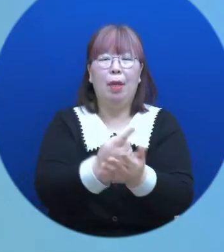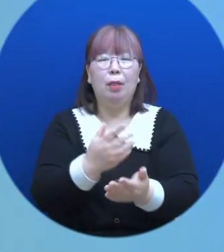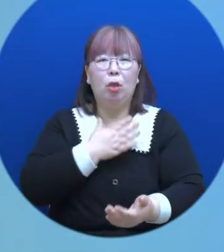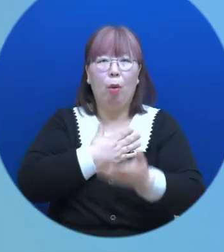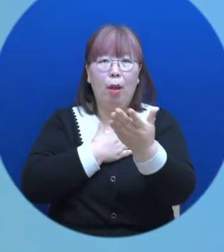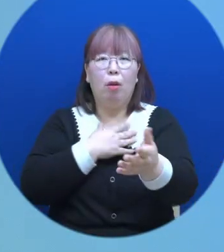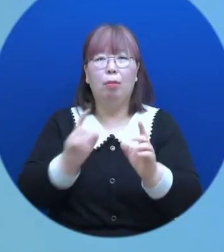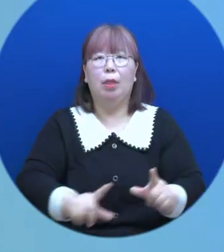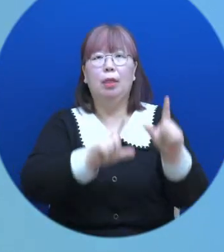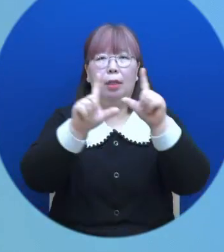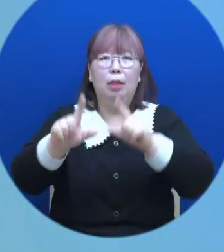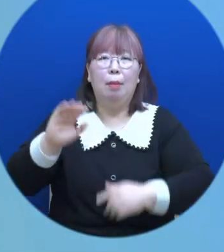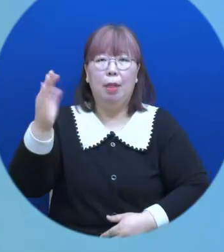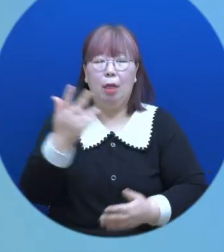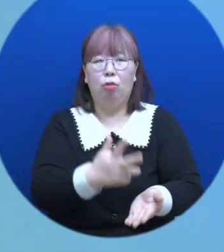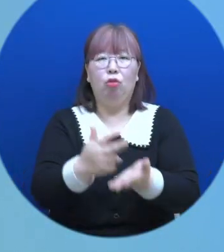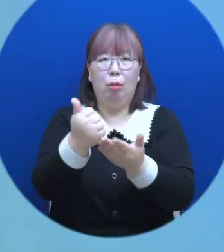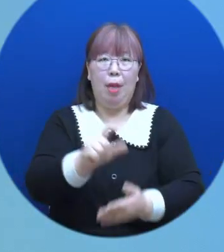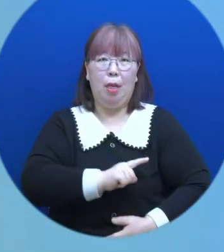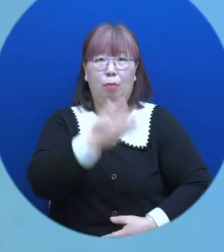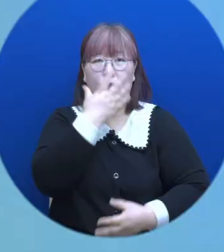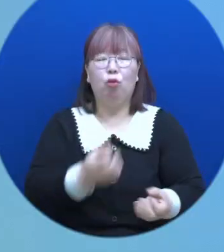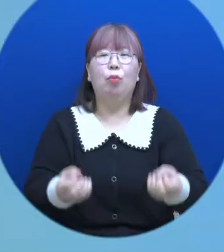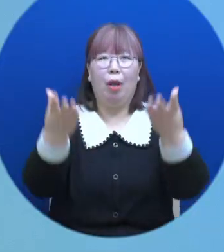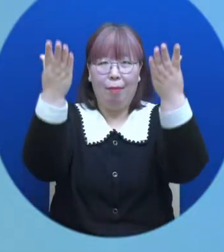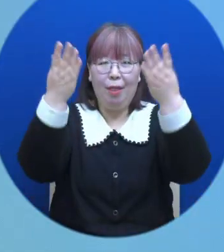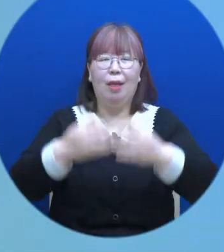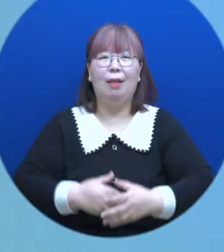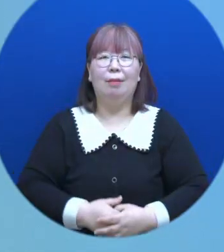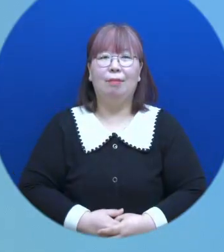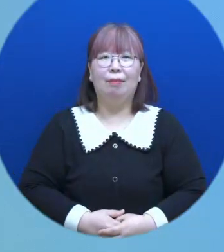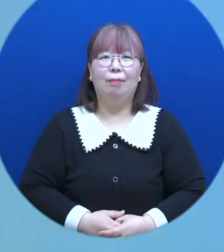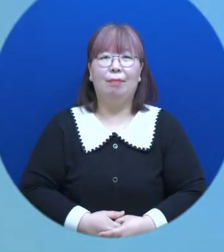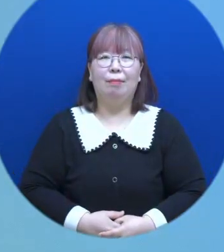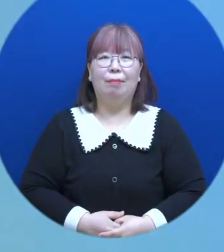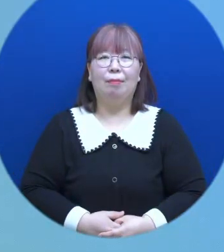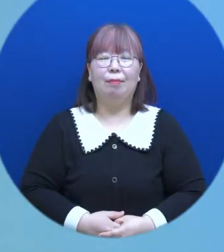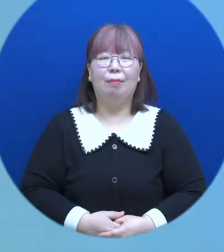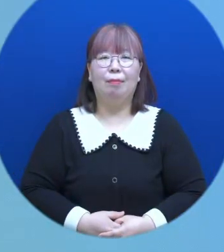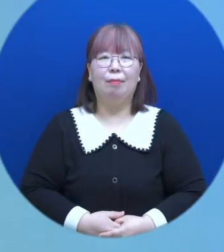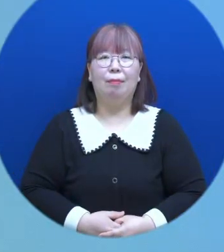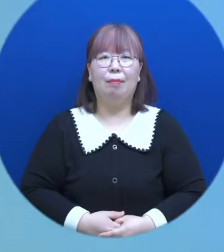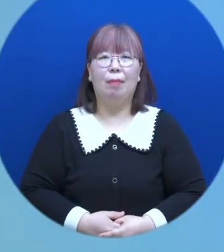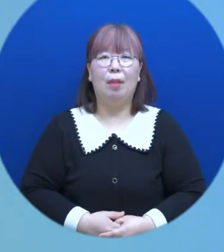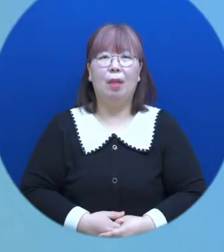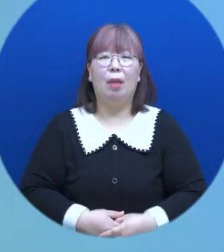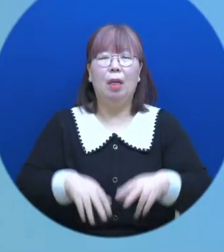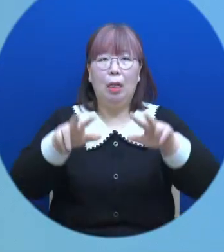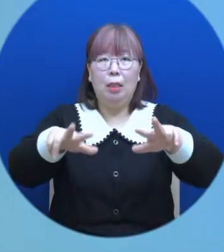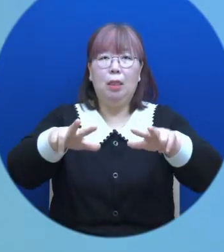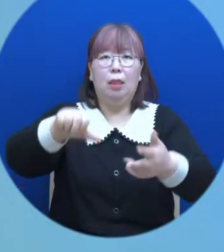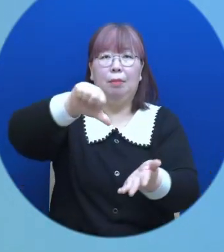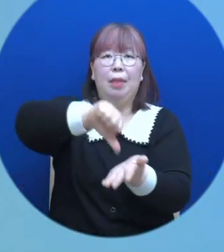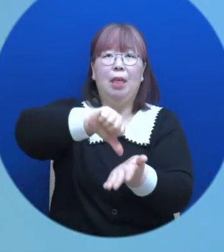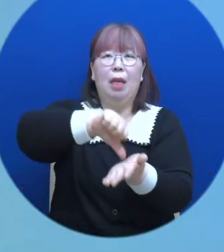여러분의 삶이 되기를 주의 이름으로 축원합니다. 지금 이란에